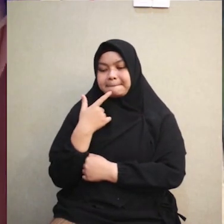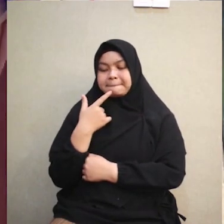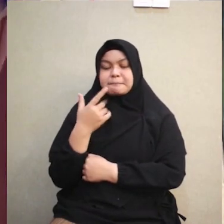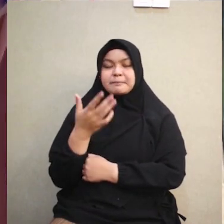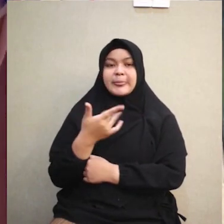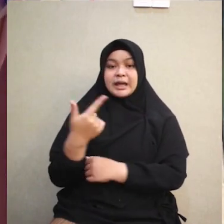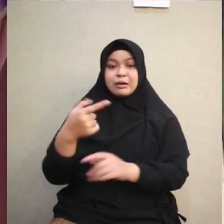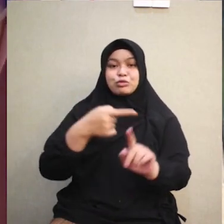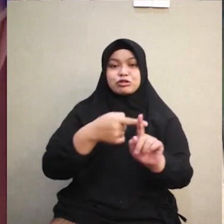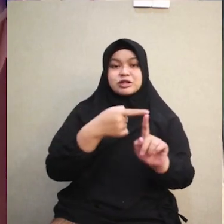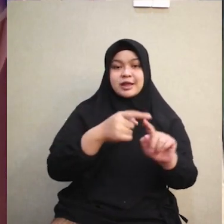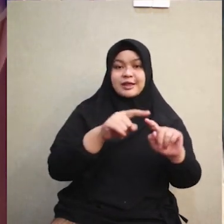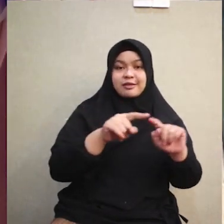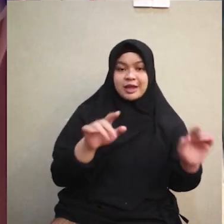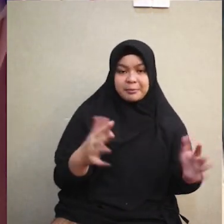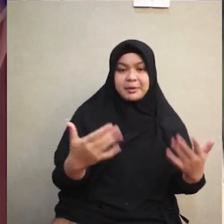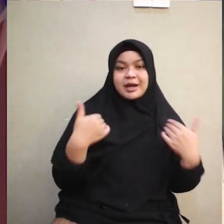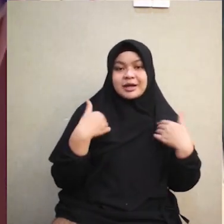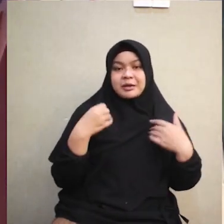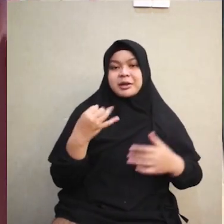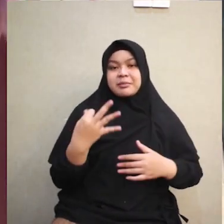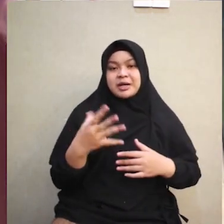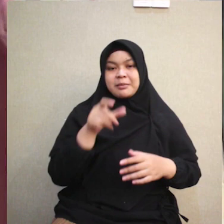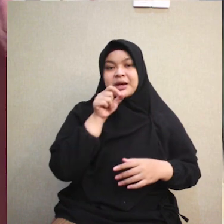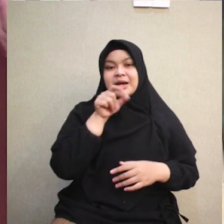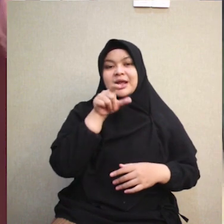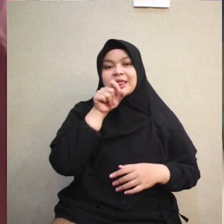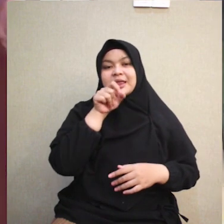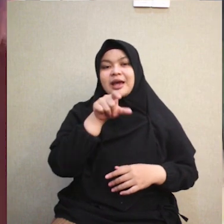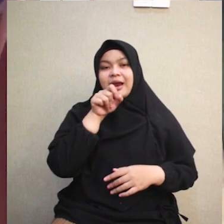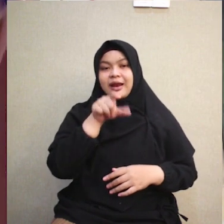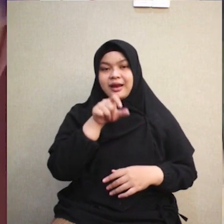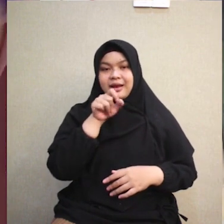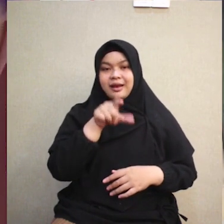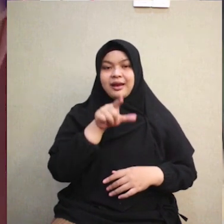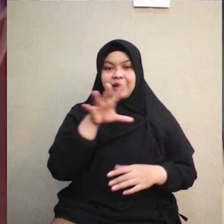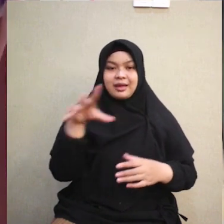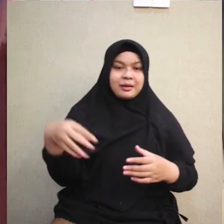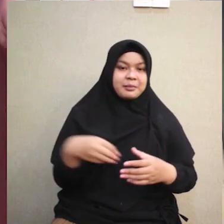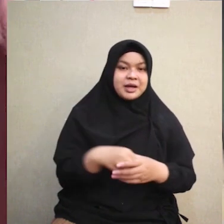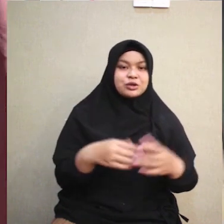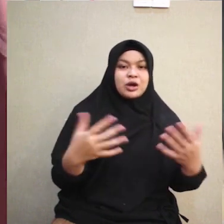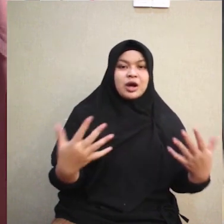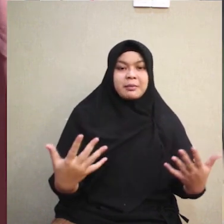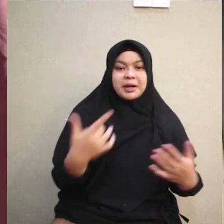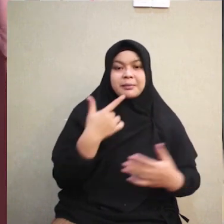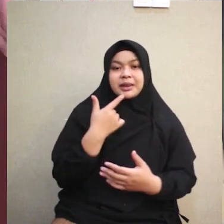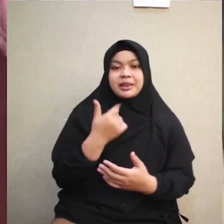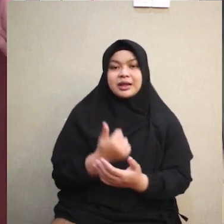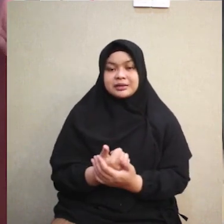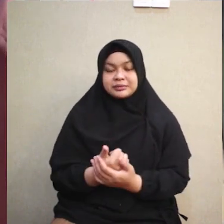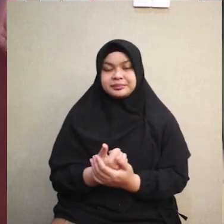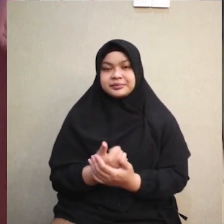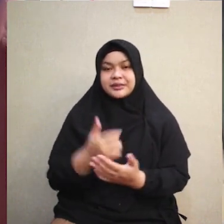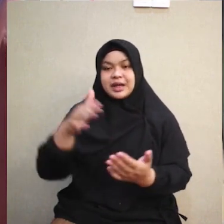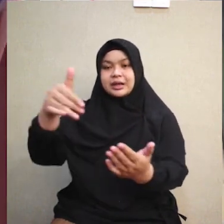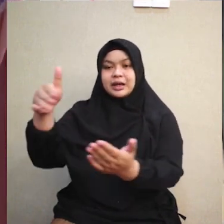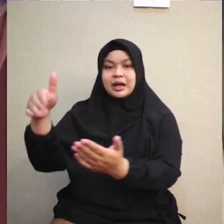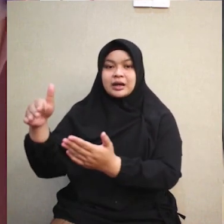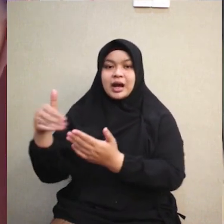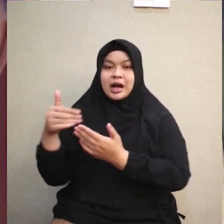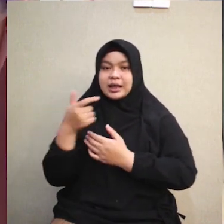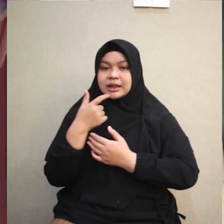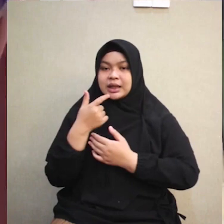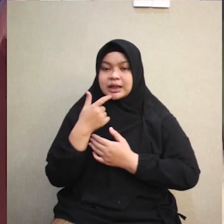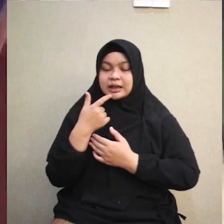hal yang positif tetapi tetap ada beberapa kritikan Ya Termasuk yang paling penting juga data-data